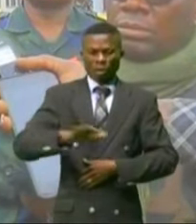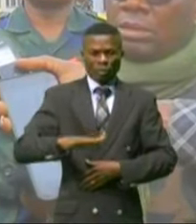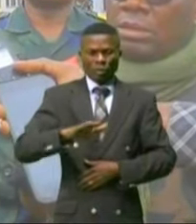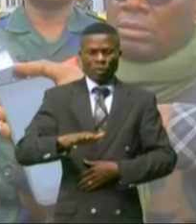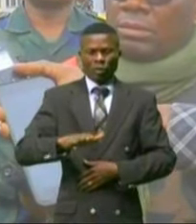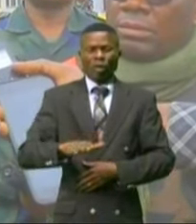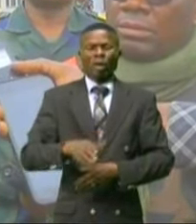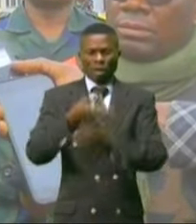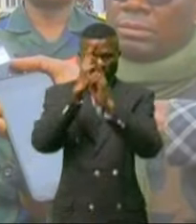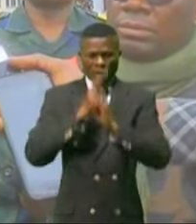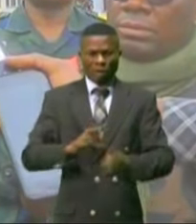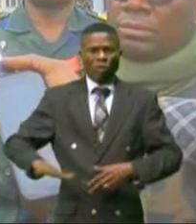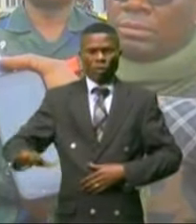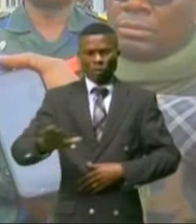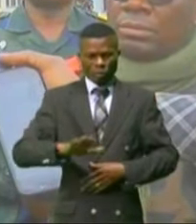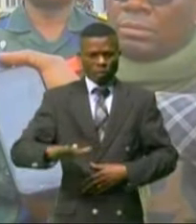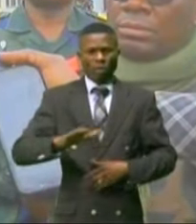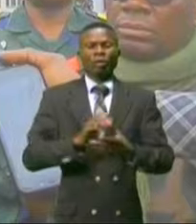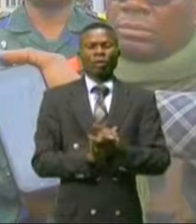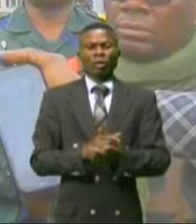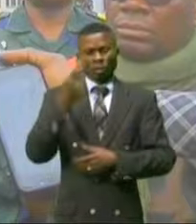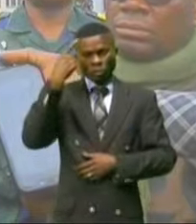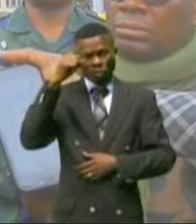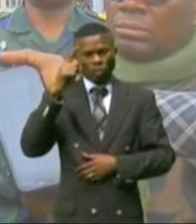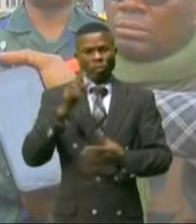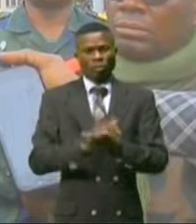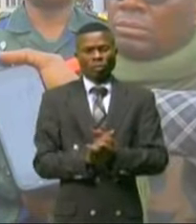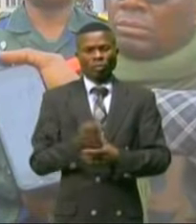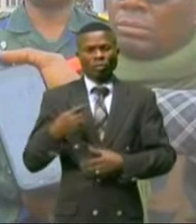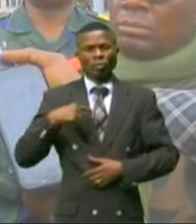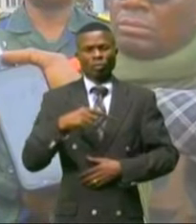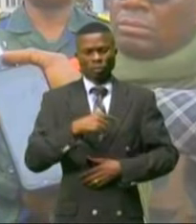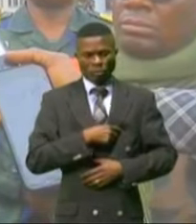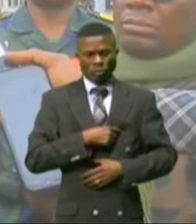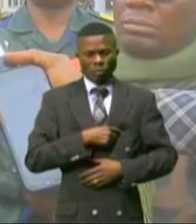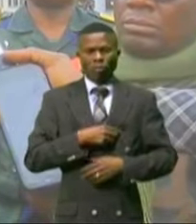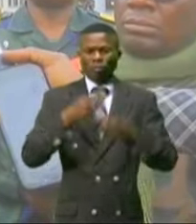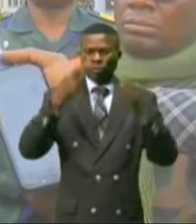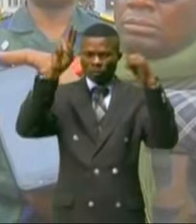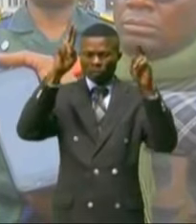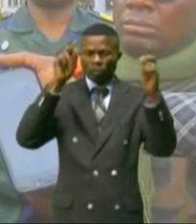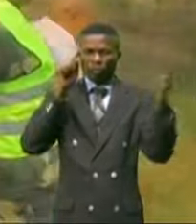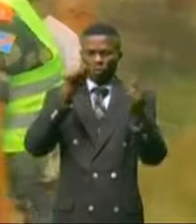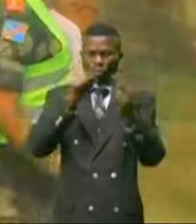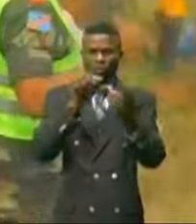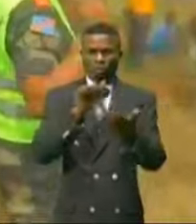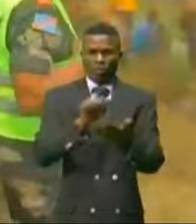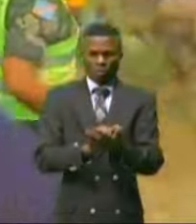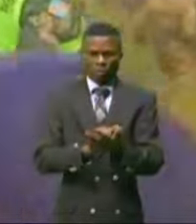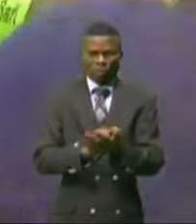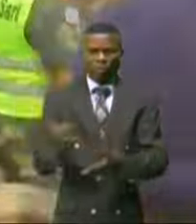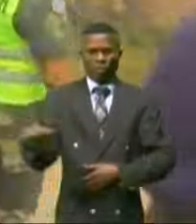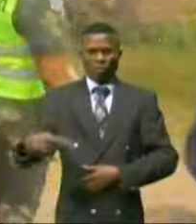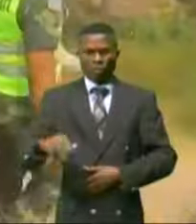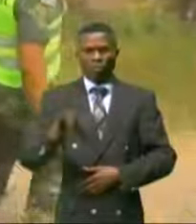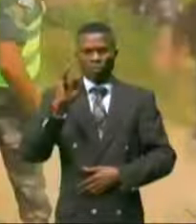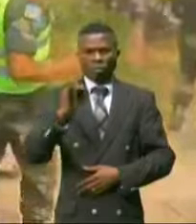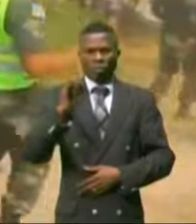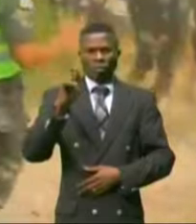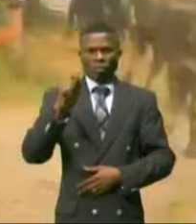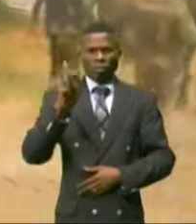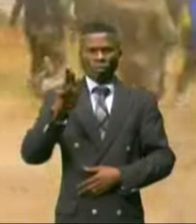loyaux. Être loyaliste pour que nous puissions atteindre notre objectif. La province de l'Ituri